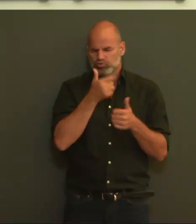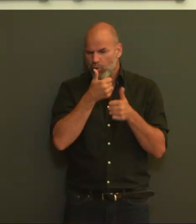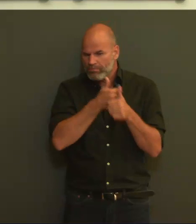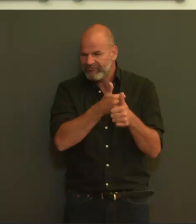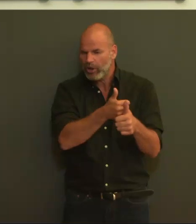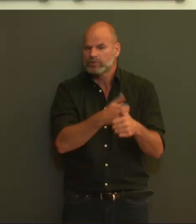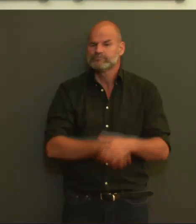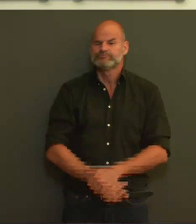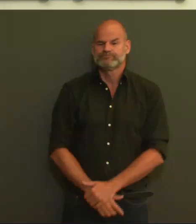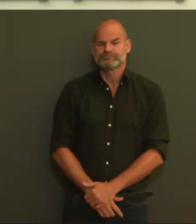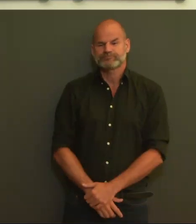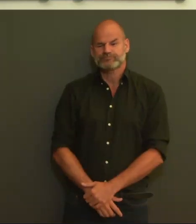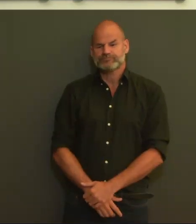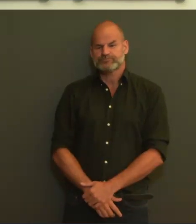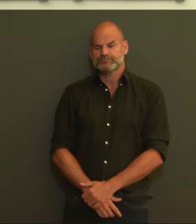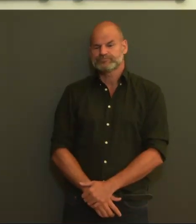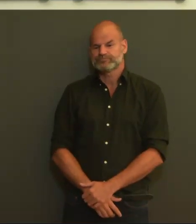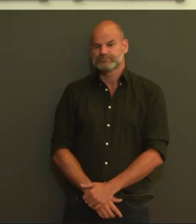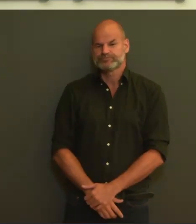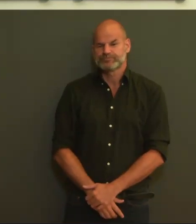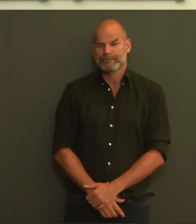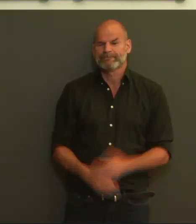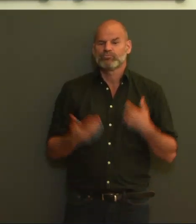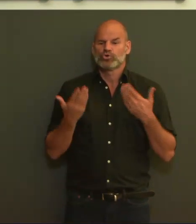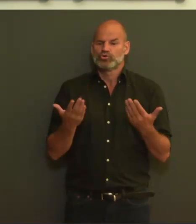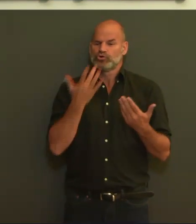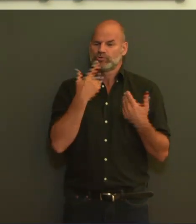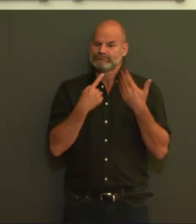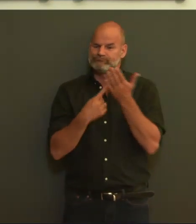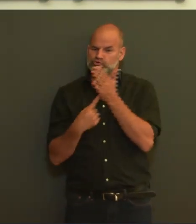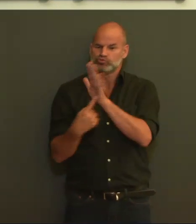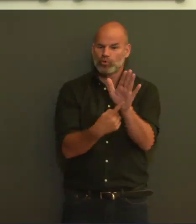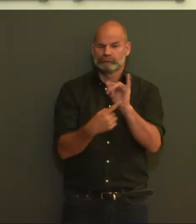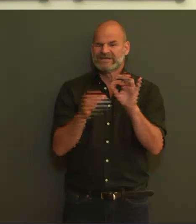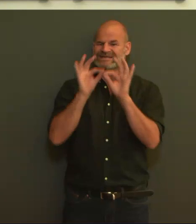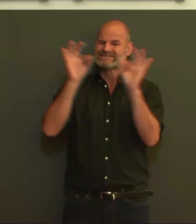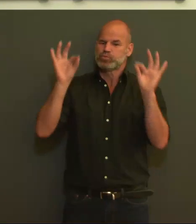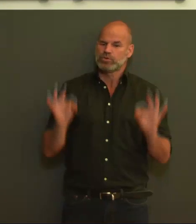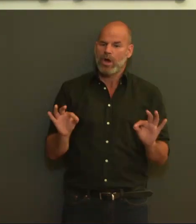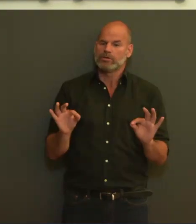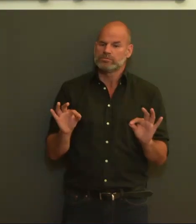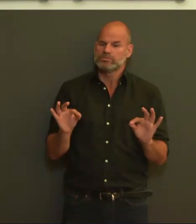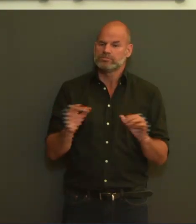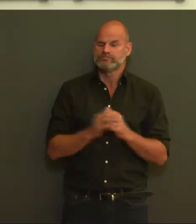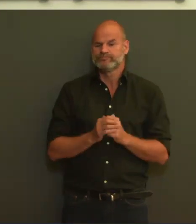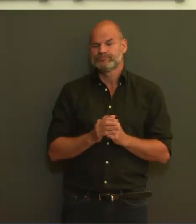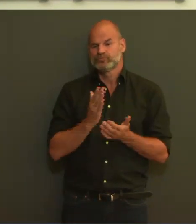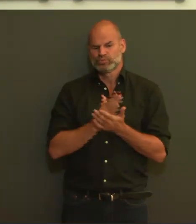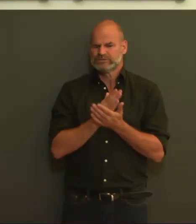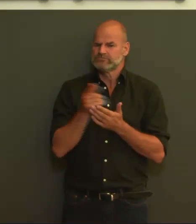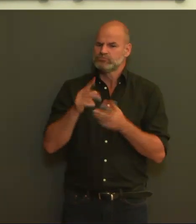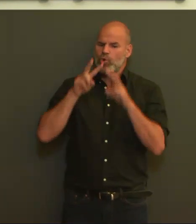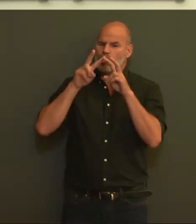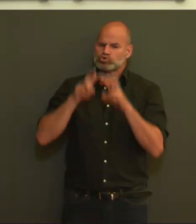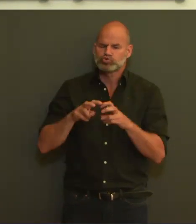Vervolgens zouden we u de resultaten willen presenteren van een grote studie over COVID bij kinderen in